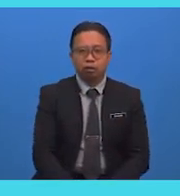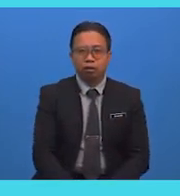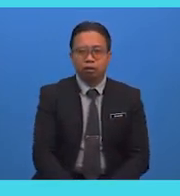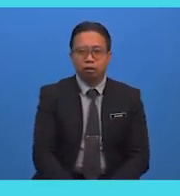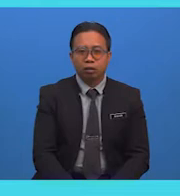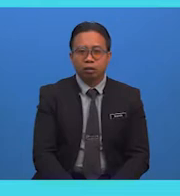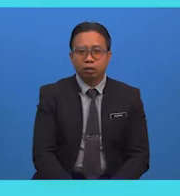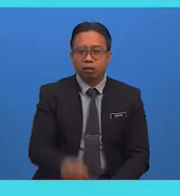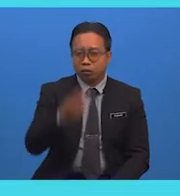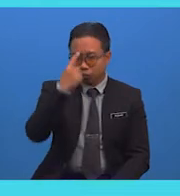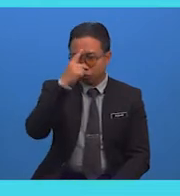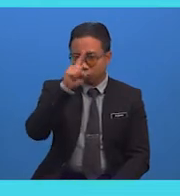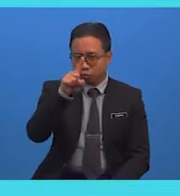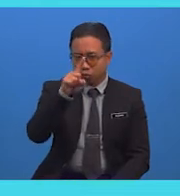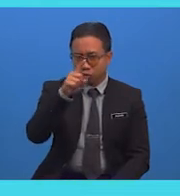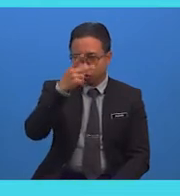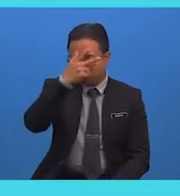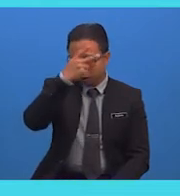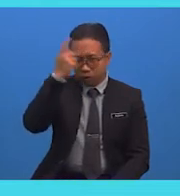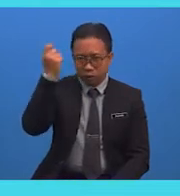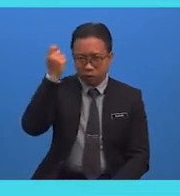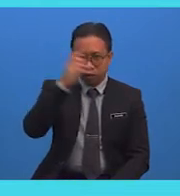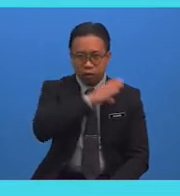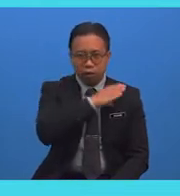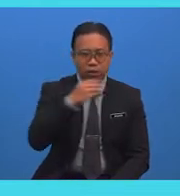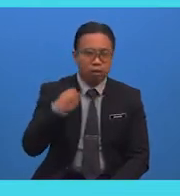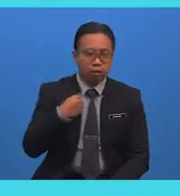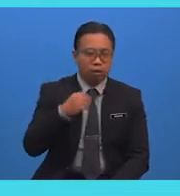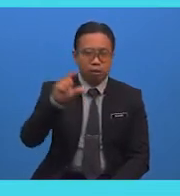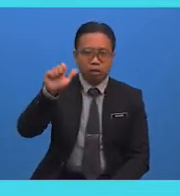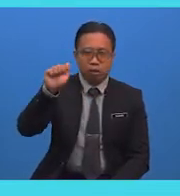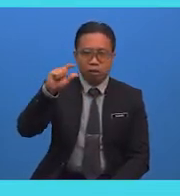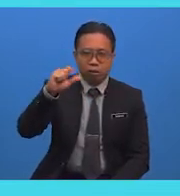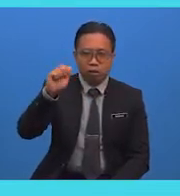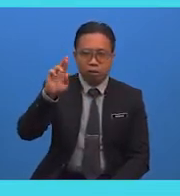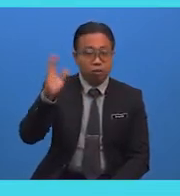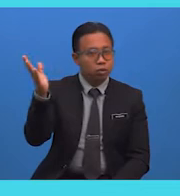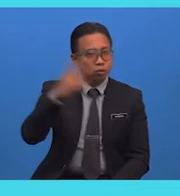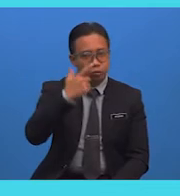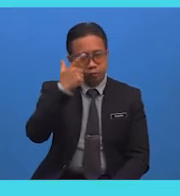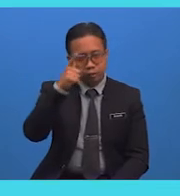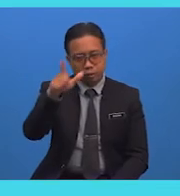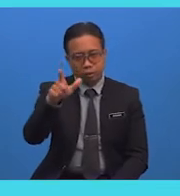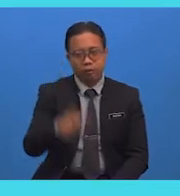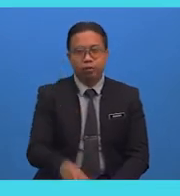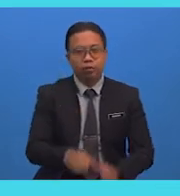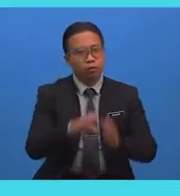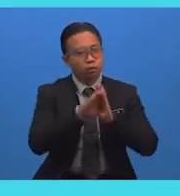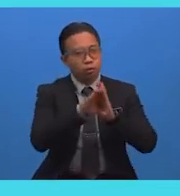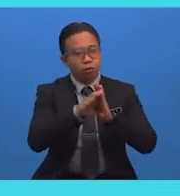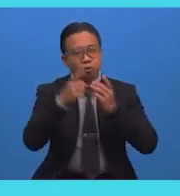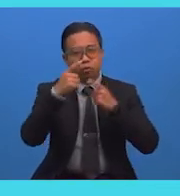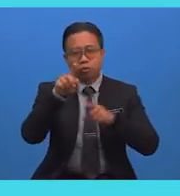supaya, untuk, kerana dan agar. Jom kita lihat